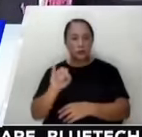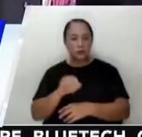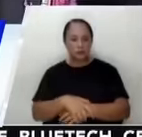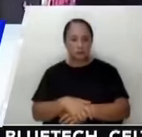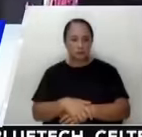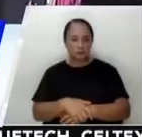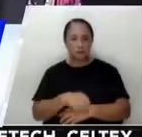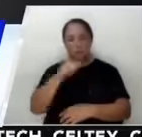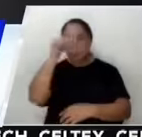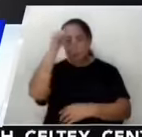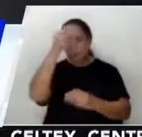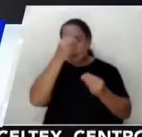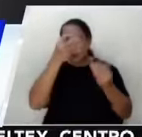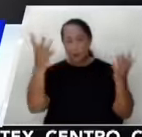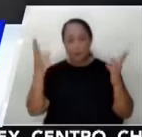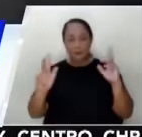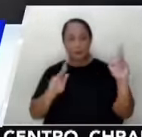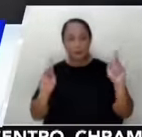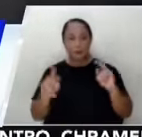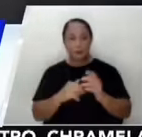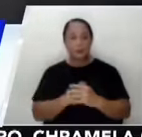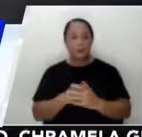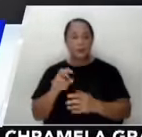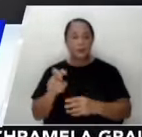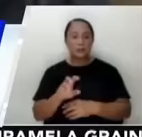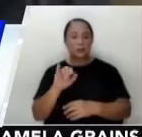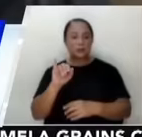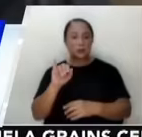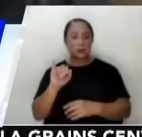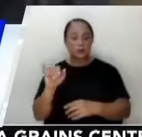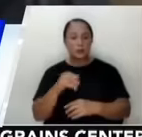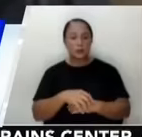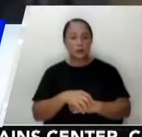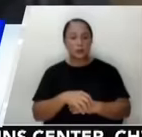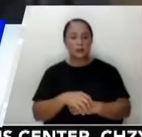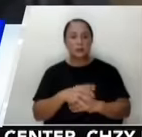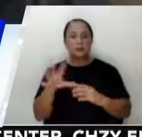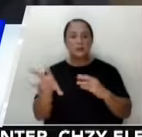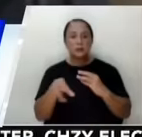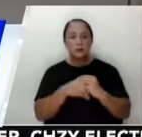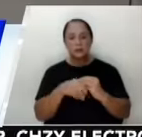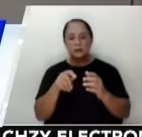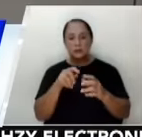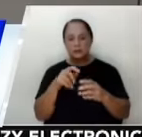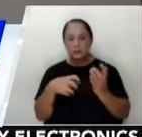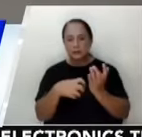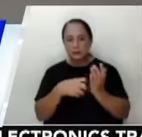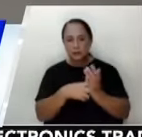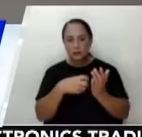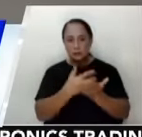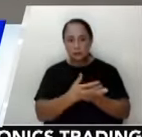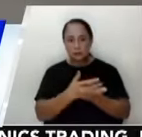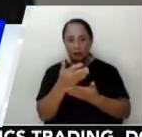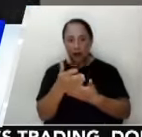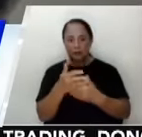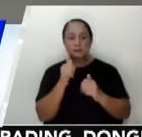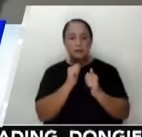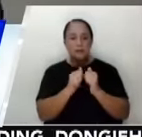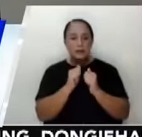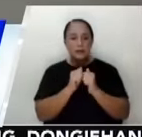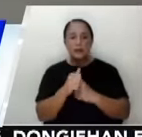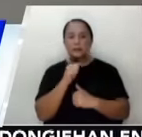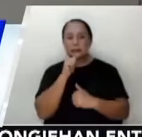ating mga kababayan, itong travel insurance ay kasama na po sa ticket po na inyong binili. So ibig sabihin ay hindi na po